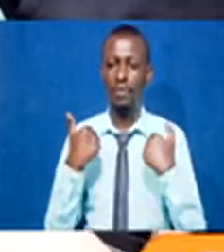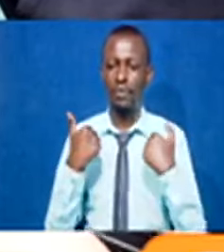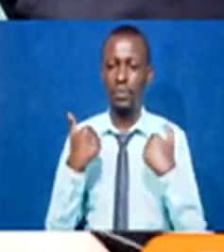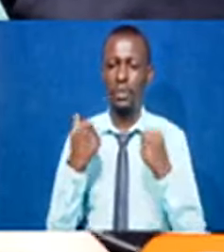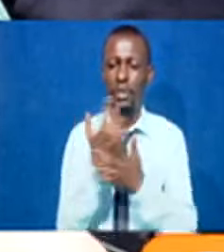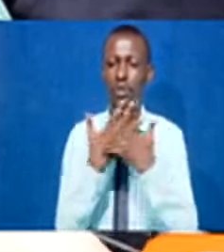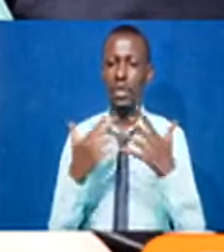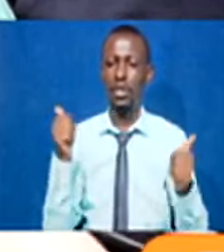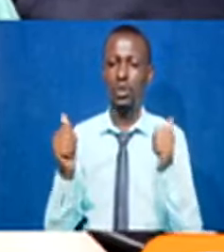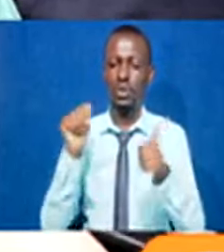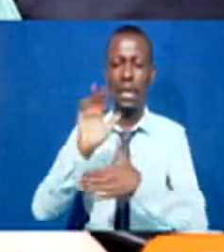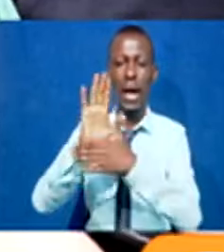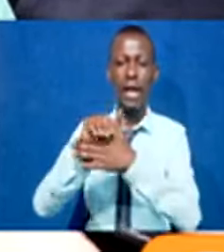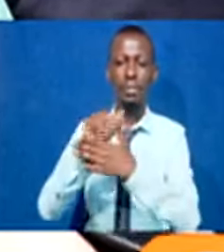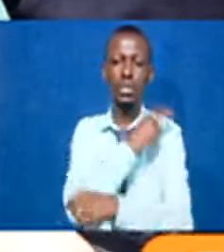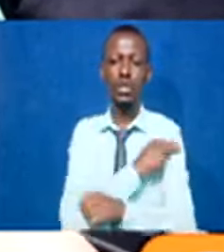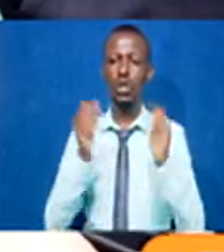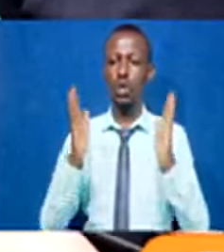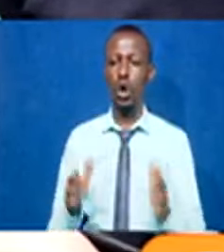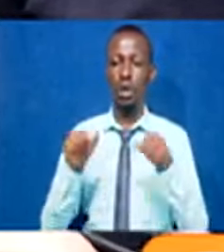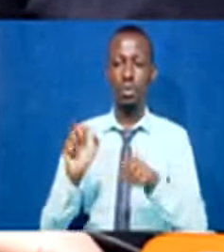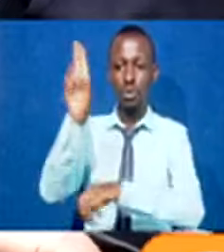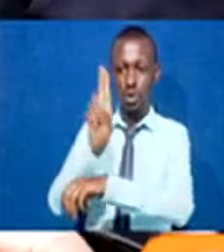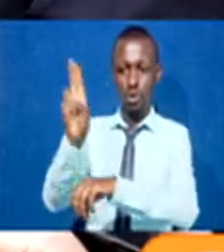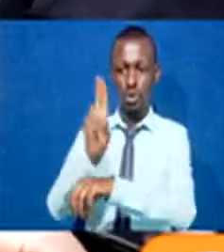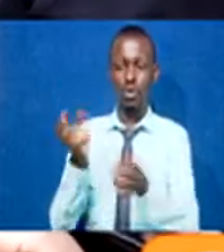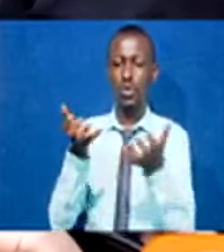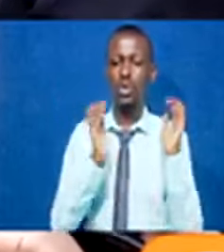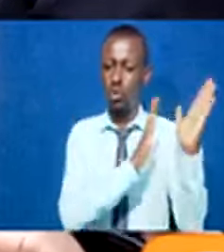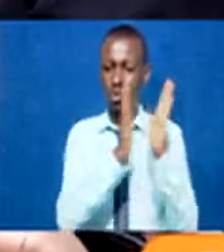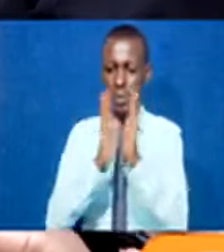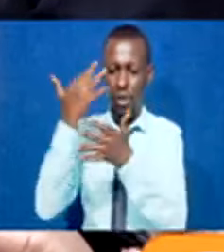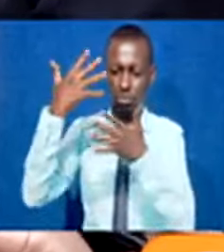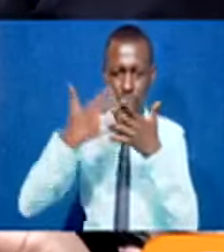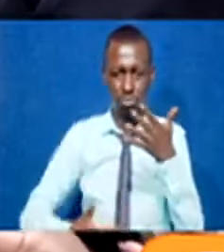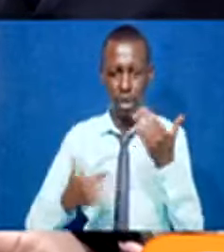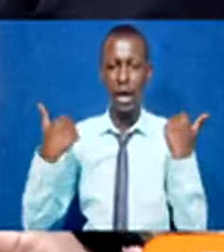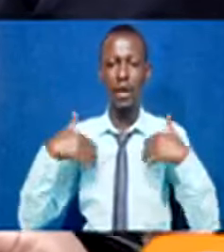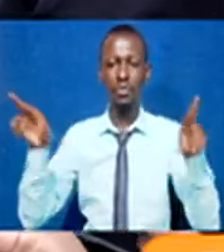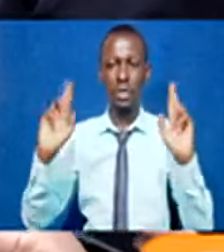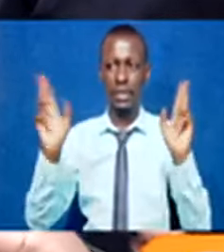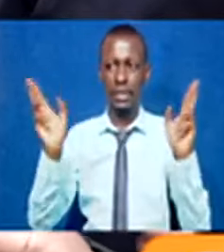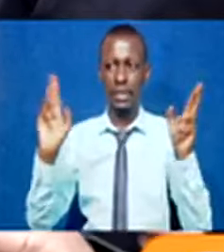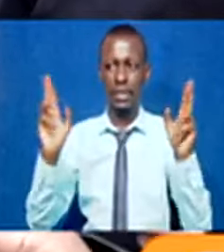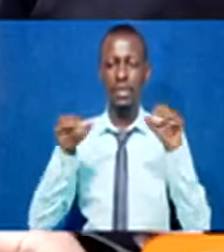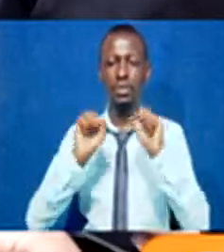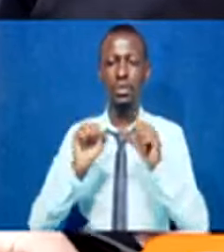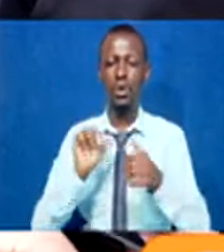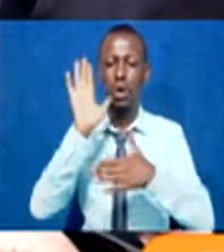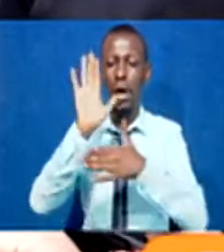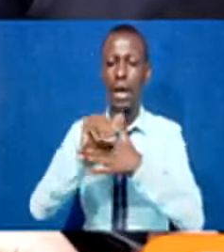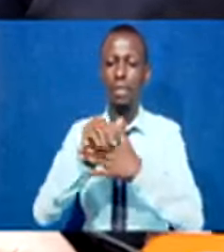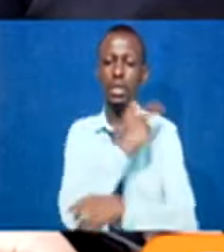interns will use. So there are many things that need to be prepared and be available for us to have interns to